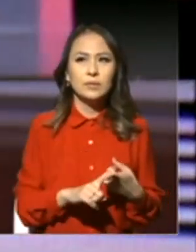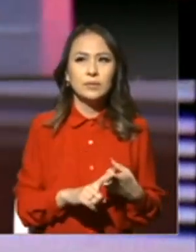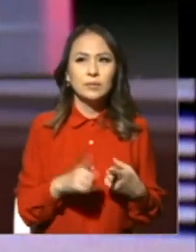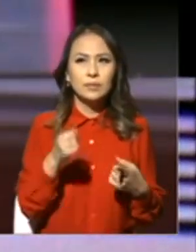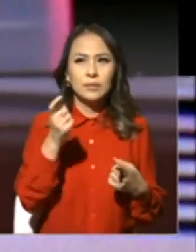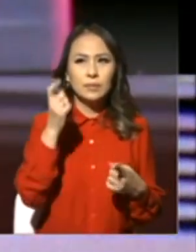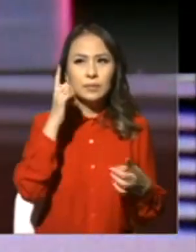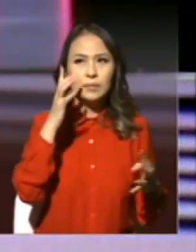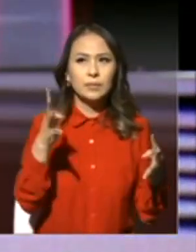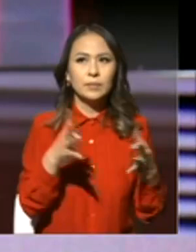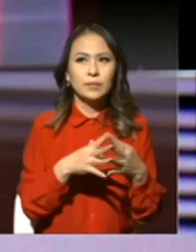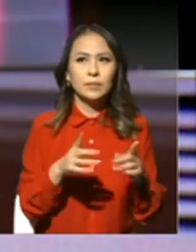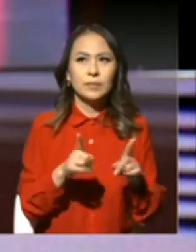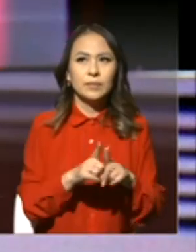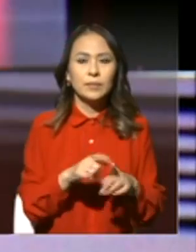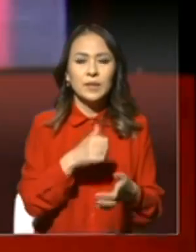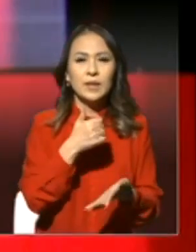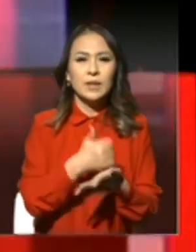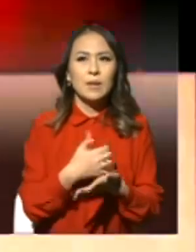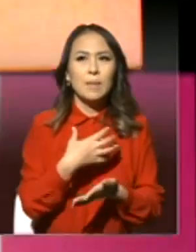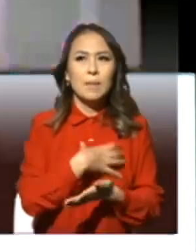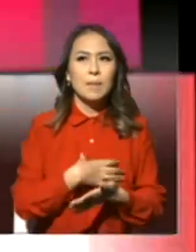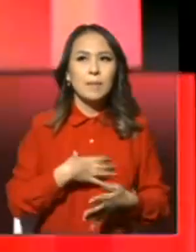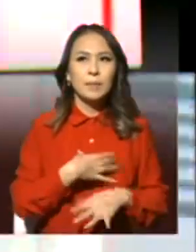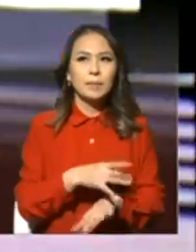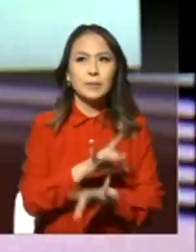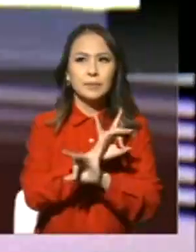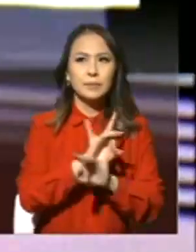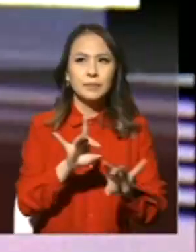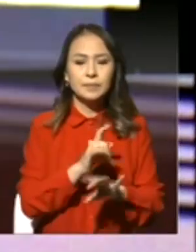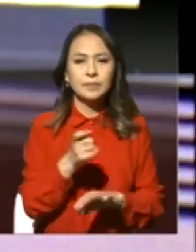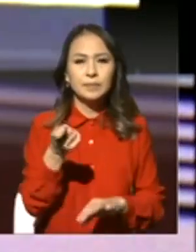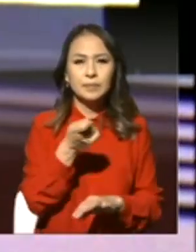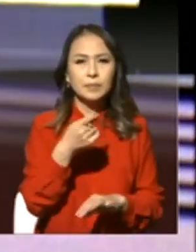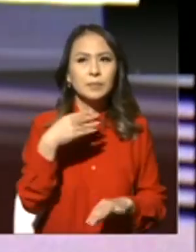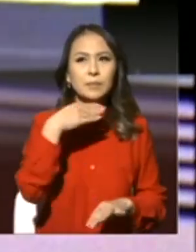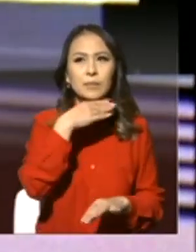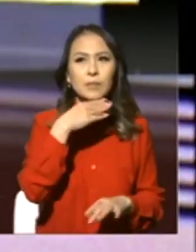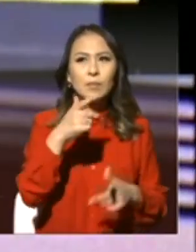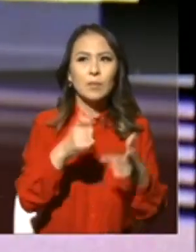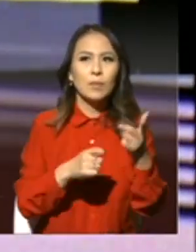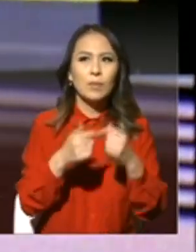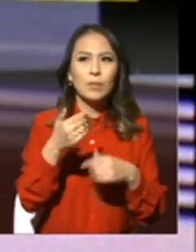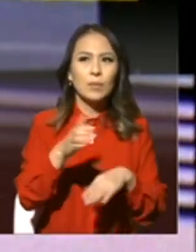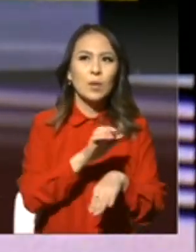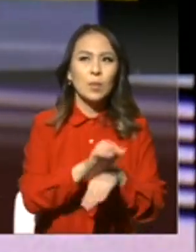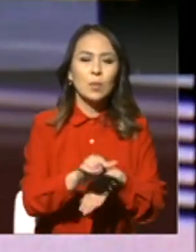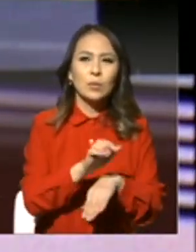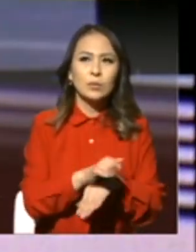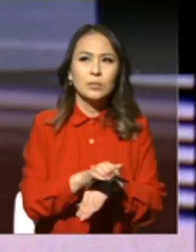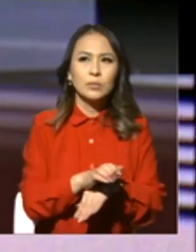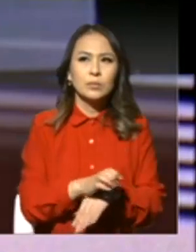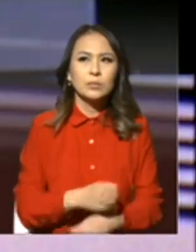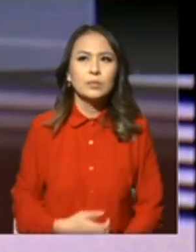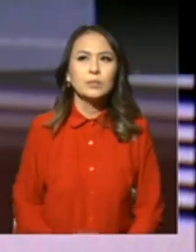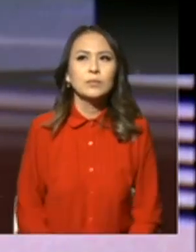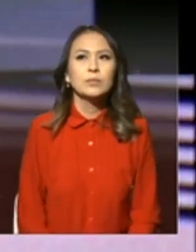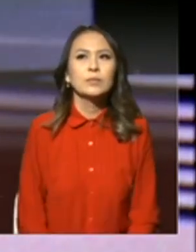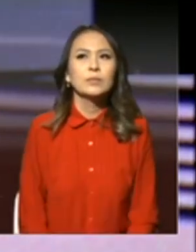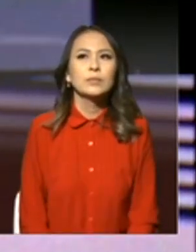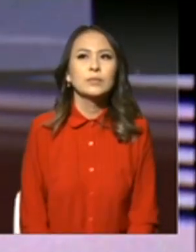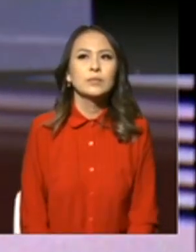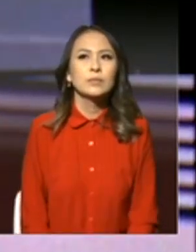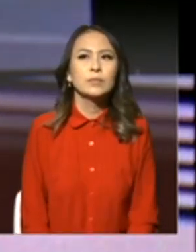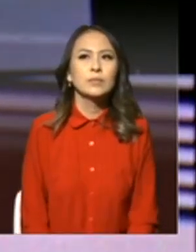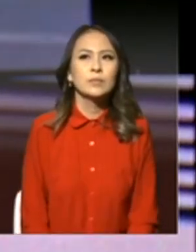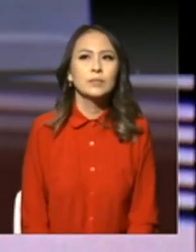отырмыз. Нақсы негізгі продукциясын айтады. Иә, негізгі жалпы ет, сүт, халыққа қажетті өндірілген айтып отырсыз 20%. Енді мен